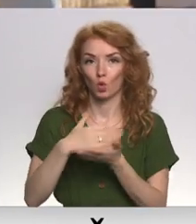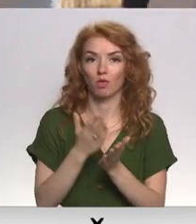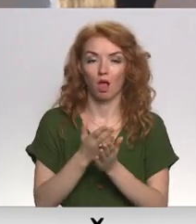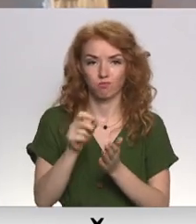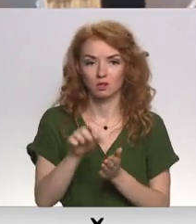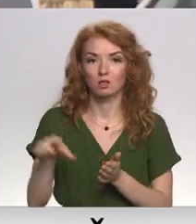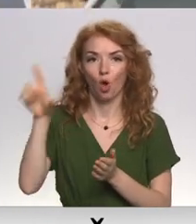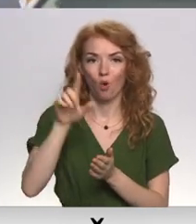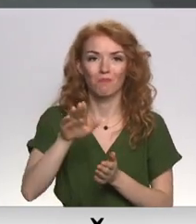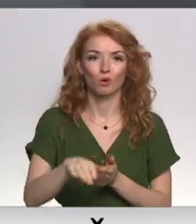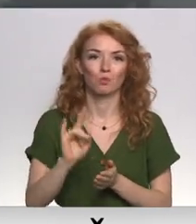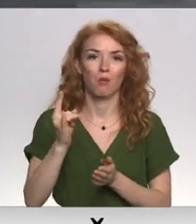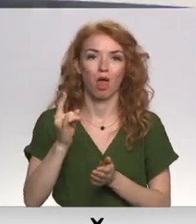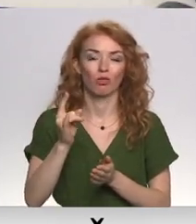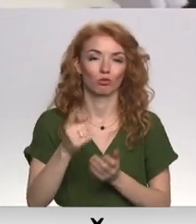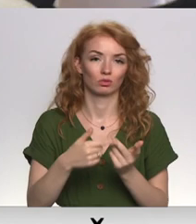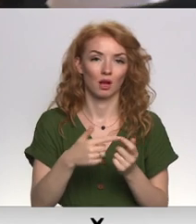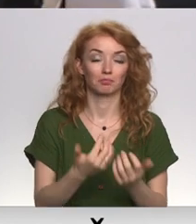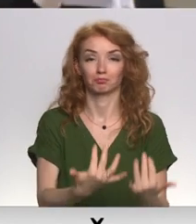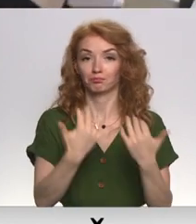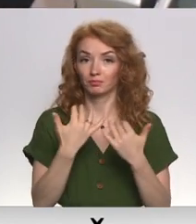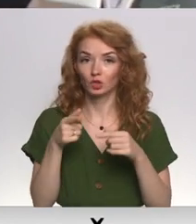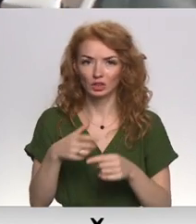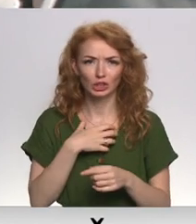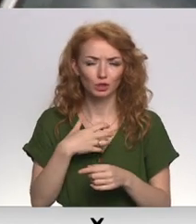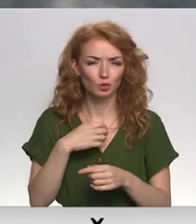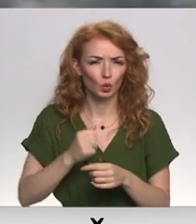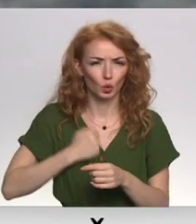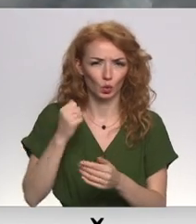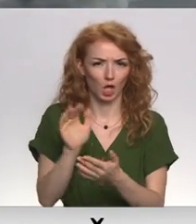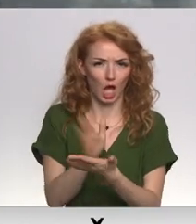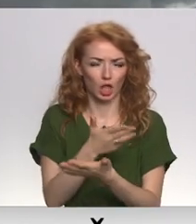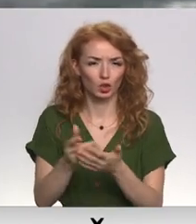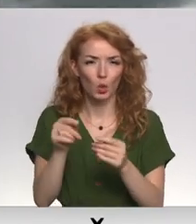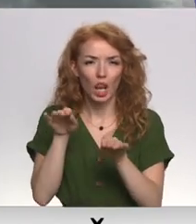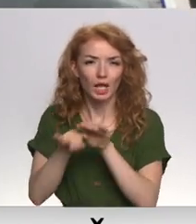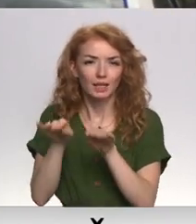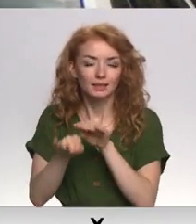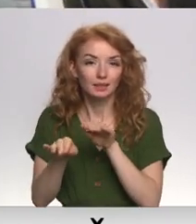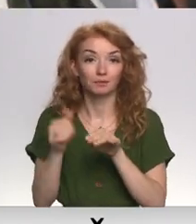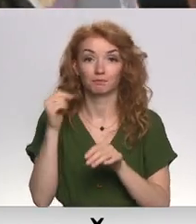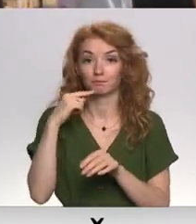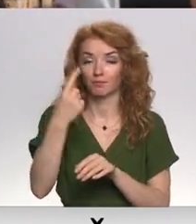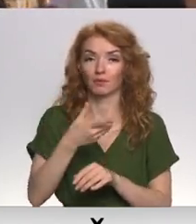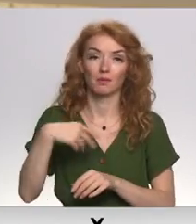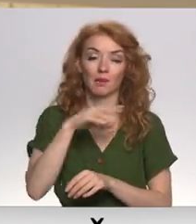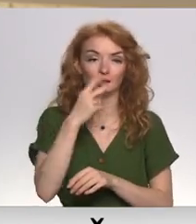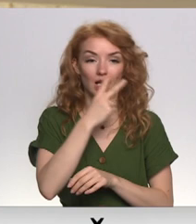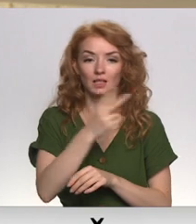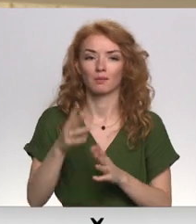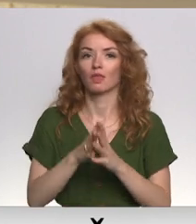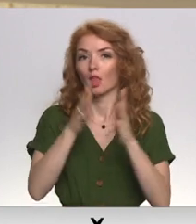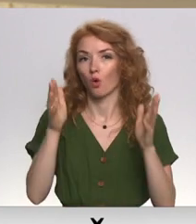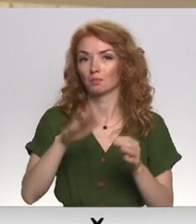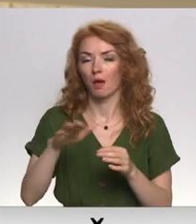šo pacientu skaits. Bieži šīs saslimšanas nav atšķiramas, jo pazīmes ir vienādas. Mēs redzam ļoti daudz bērnus uzņemšanas